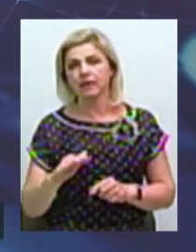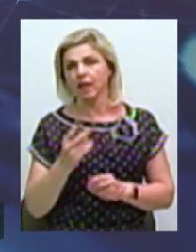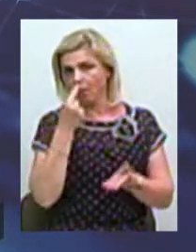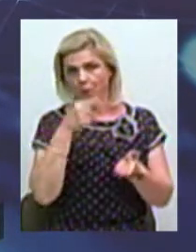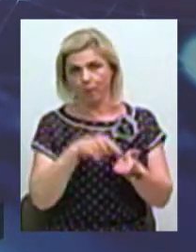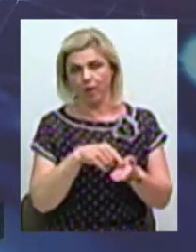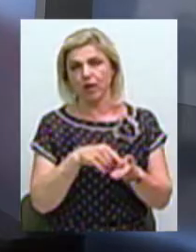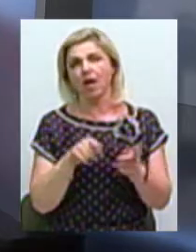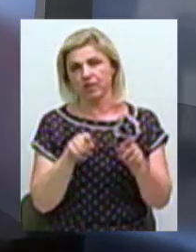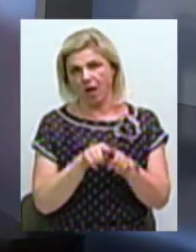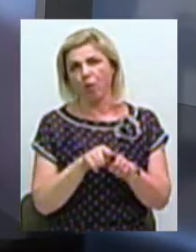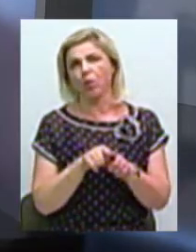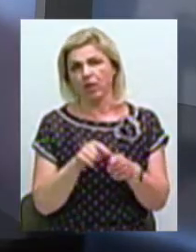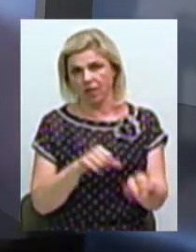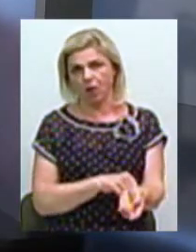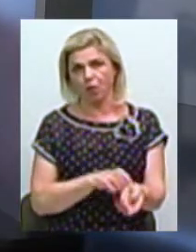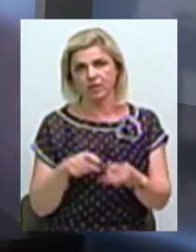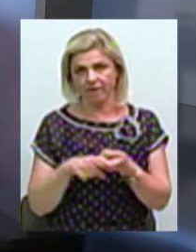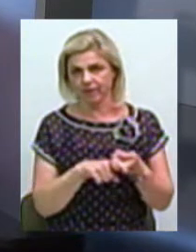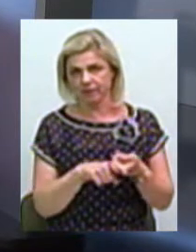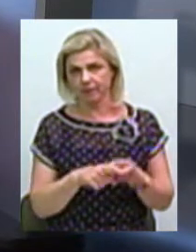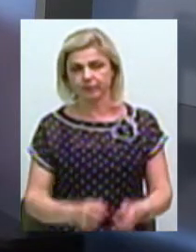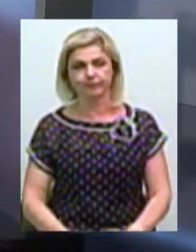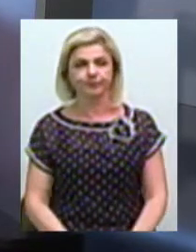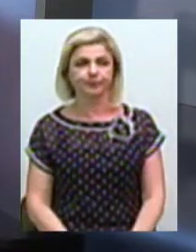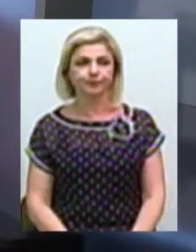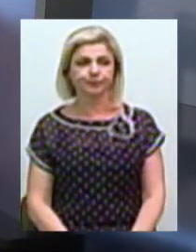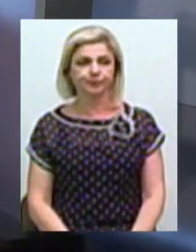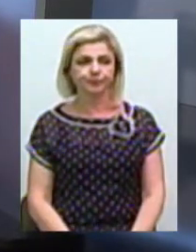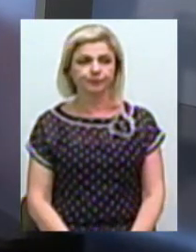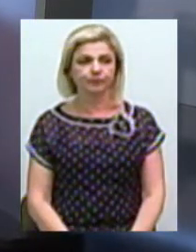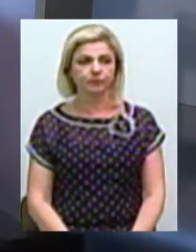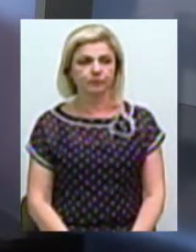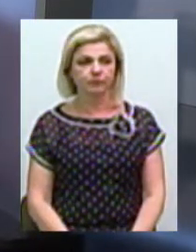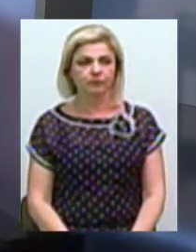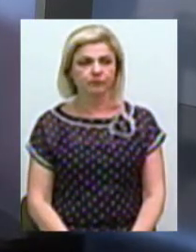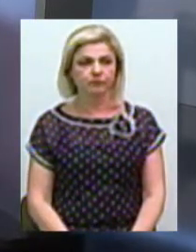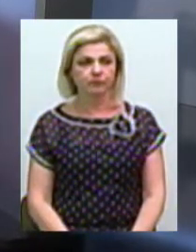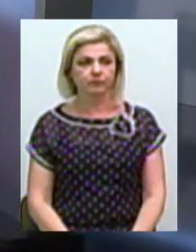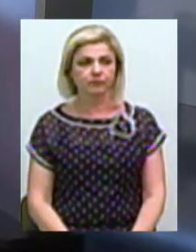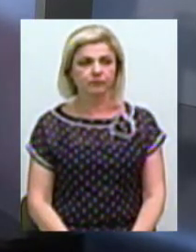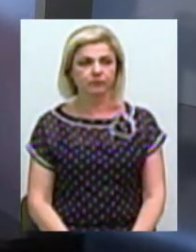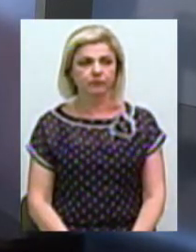потрапила у пастку наркозалежних? На круг общения. Да. На